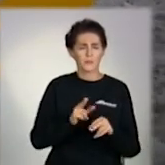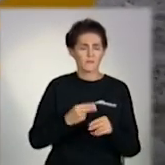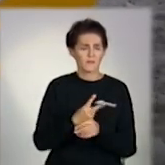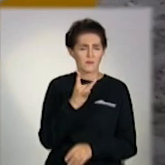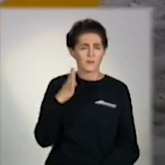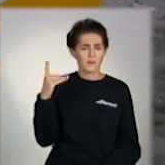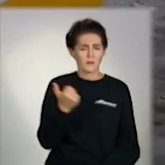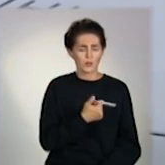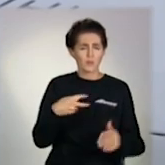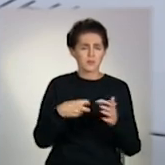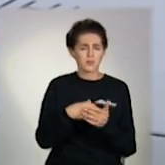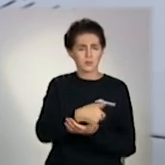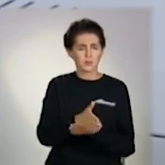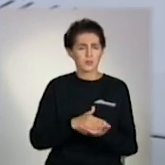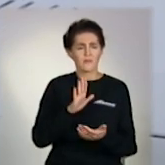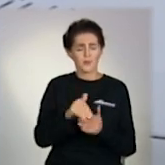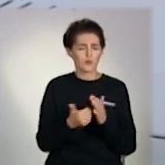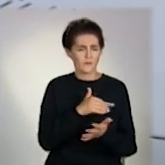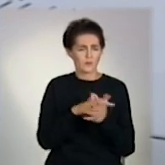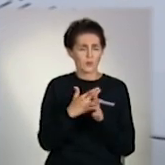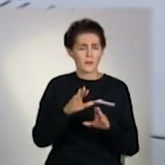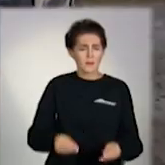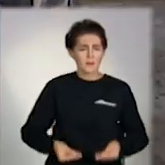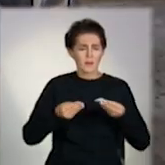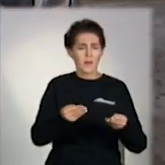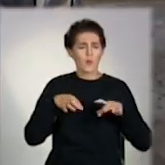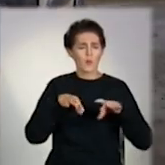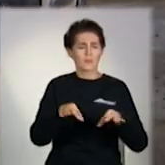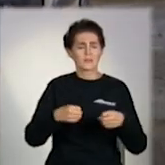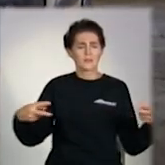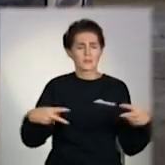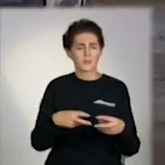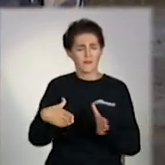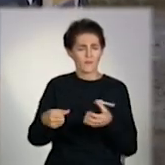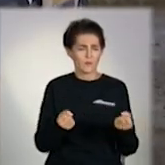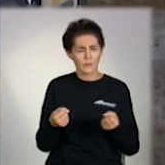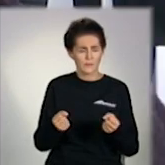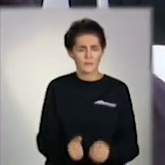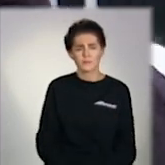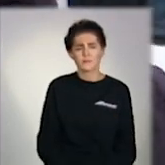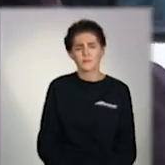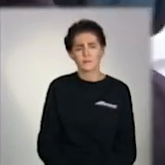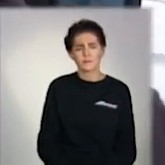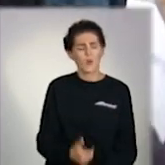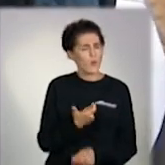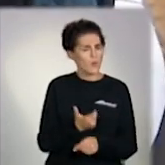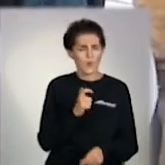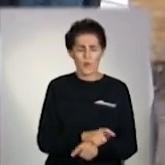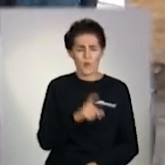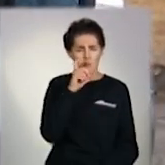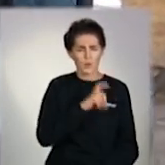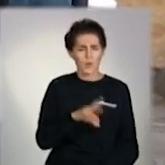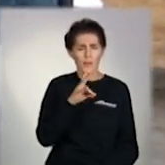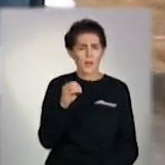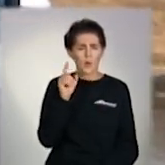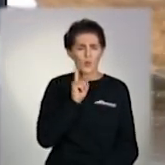Поштові послуги у Новоселівці тепер надають з колес у спеціалізованих автівках. Плохо, дуже плохо, неудобно.